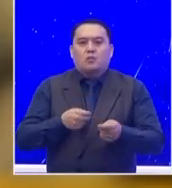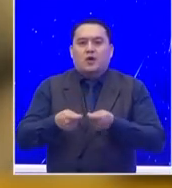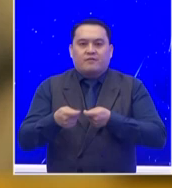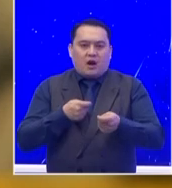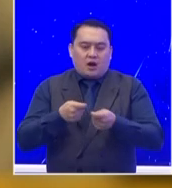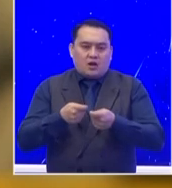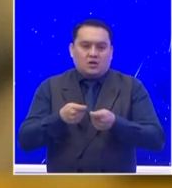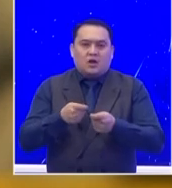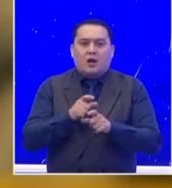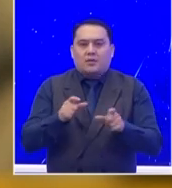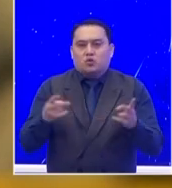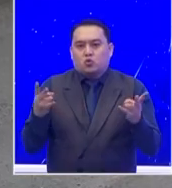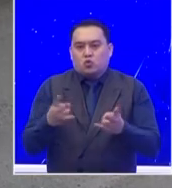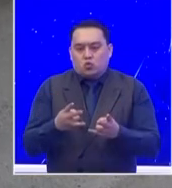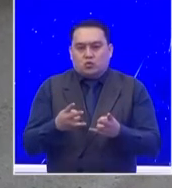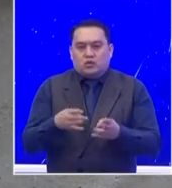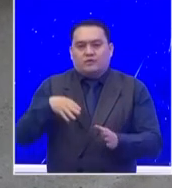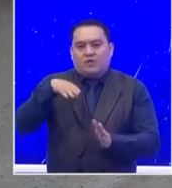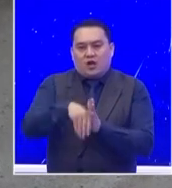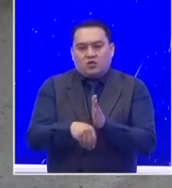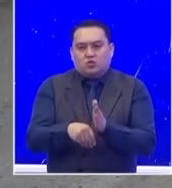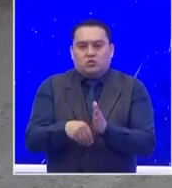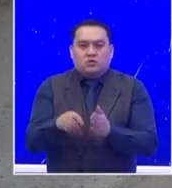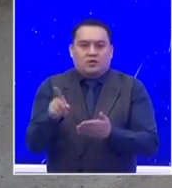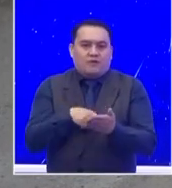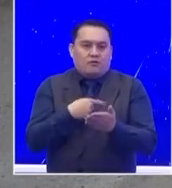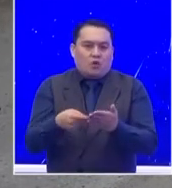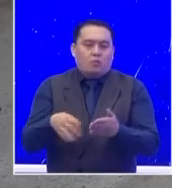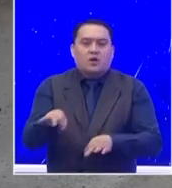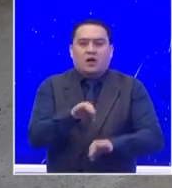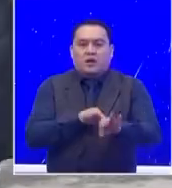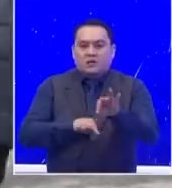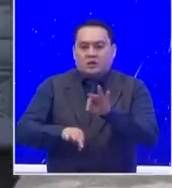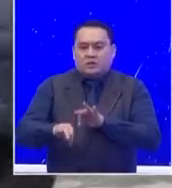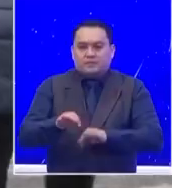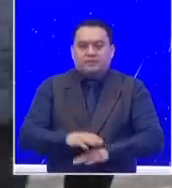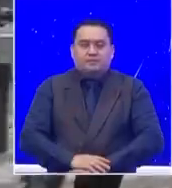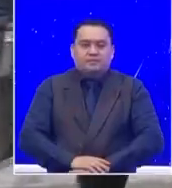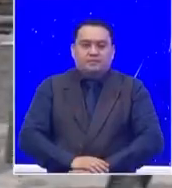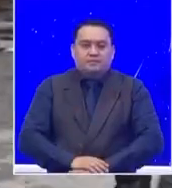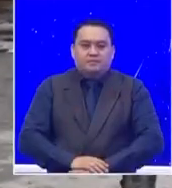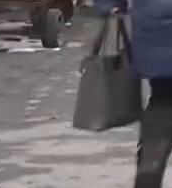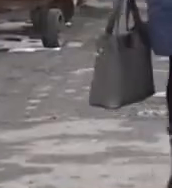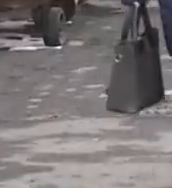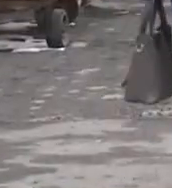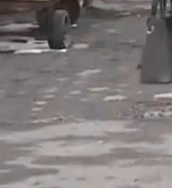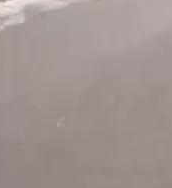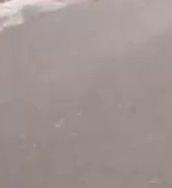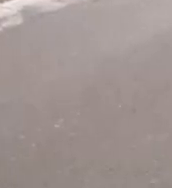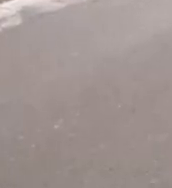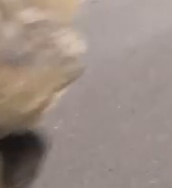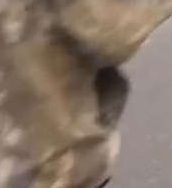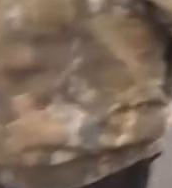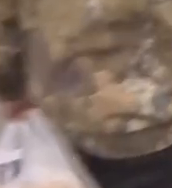органов, гражданам необходимо избегать вложения денег в сомнительные проекты. Айнур Мейрханова, Жасулан Шынкинже, Кайрат Кастурганов, телеканал